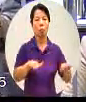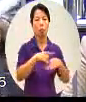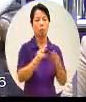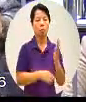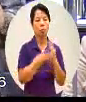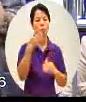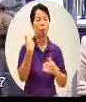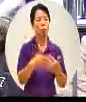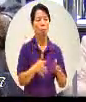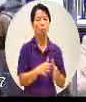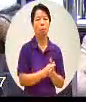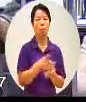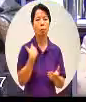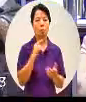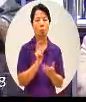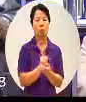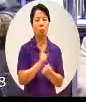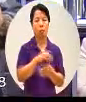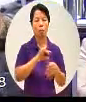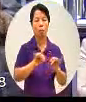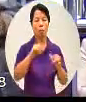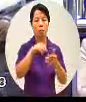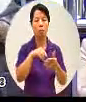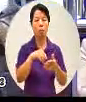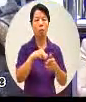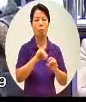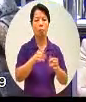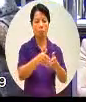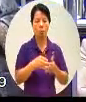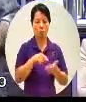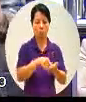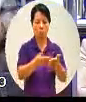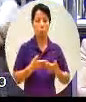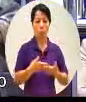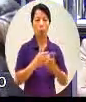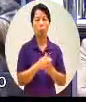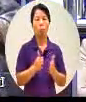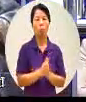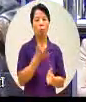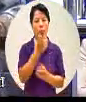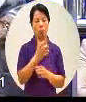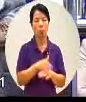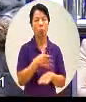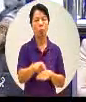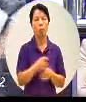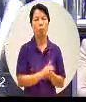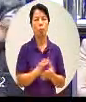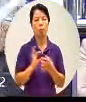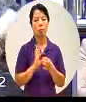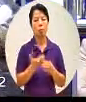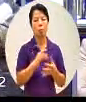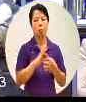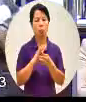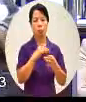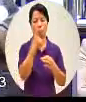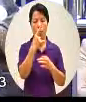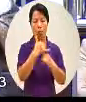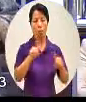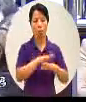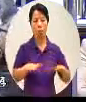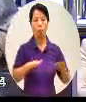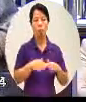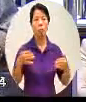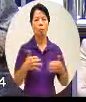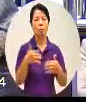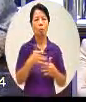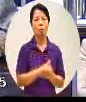伊要土地，咱一定共征收，对本来就揭开。啊，但是也是为着咱的安全的问题。啊，